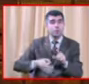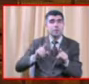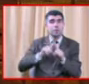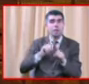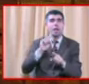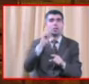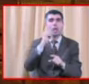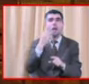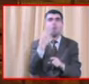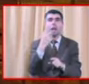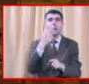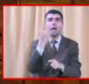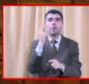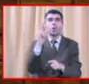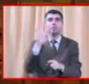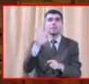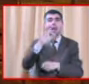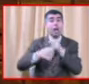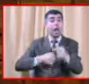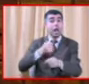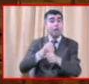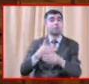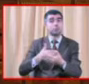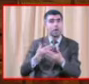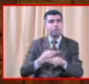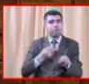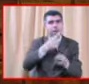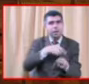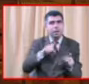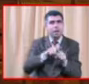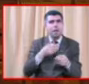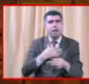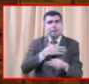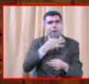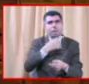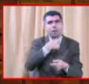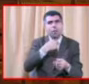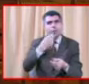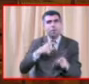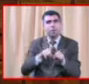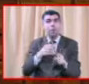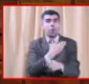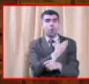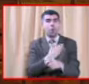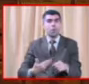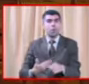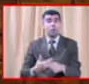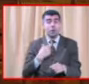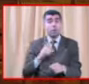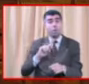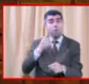ولكن يمكن نفتحوا واحد القوس اخر في واحد العدد من القرارات السريعه اللي اتخذت الان من طرف الحكومه. احيلكم